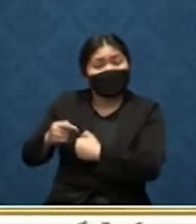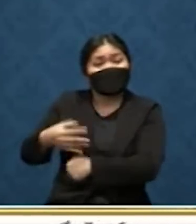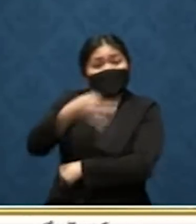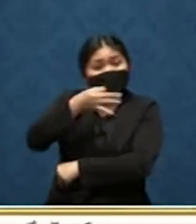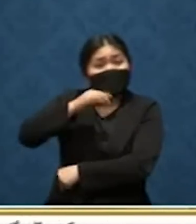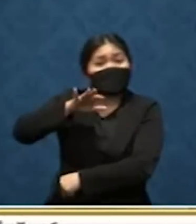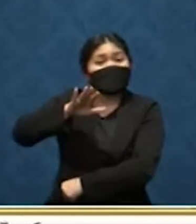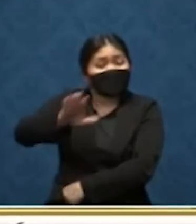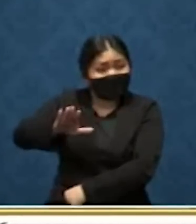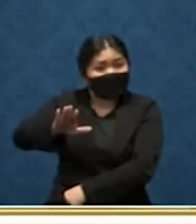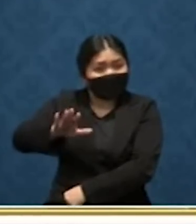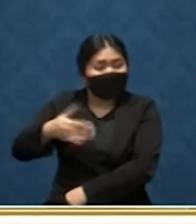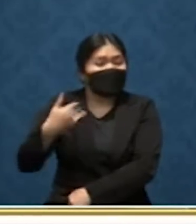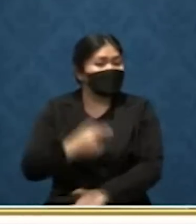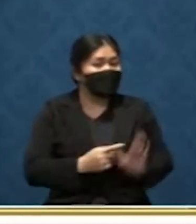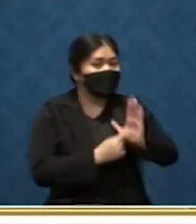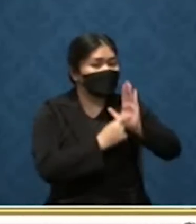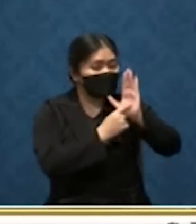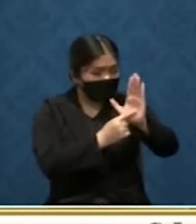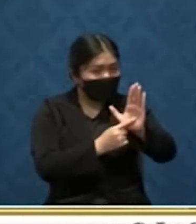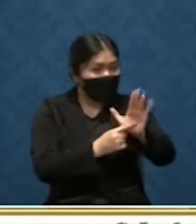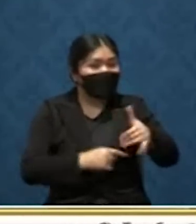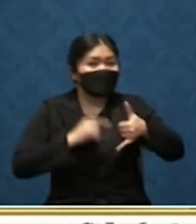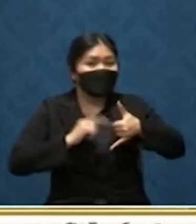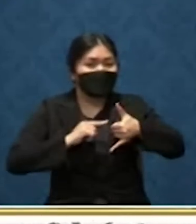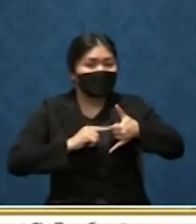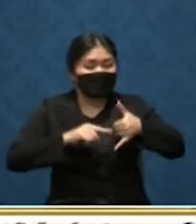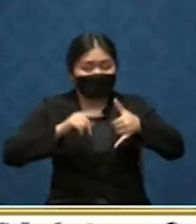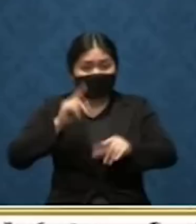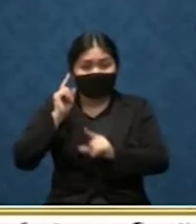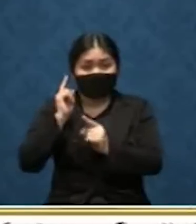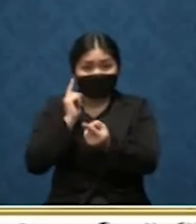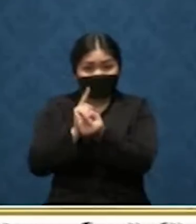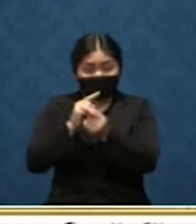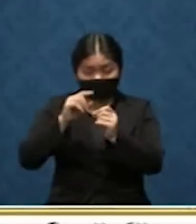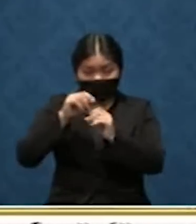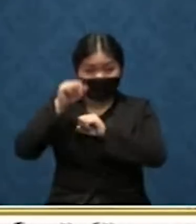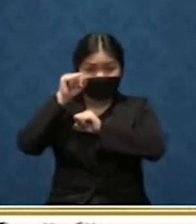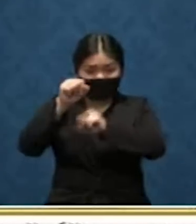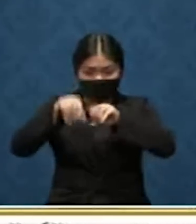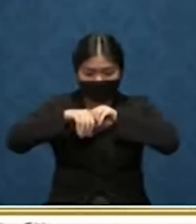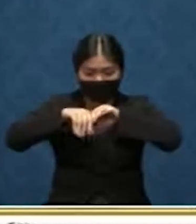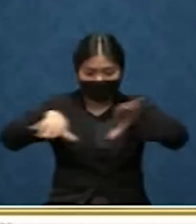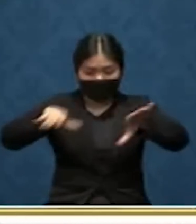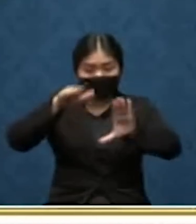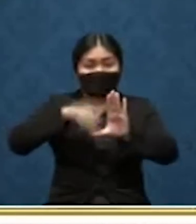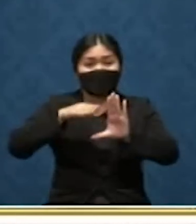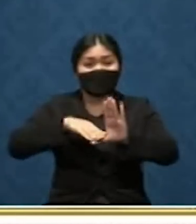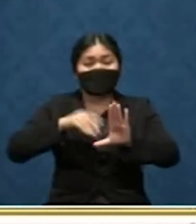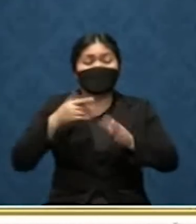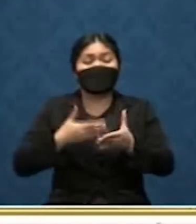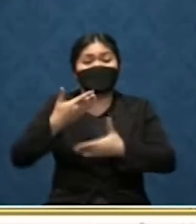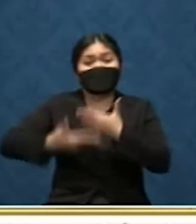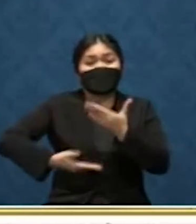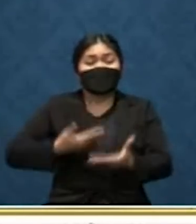ของเยื่อลายหนึ่งเธอคนนี้ครับ ไปเจอประกาศสมัครอ้างว่าเป็เซลขายคิปโ